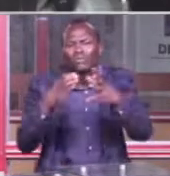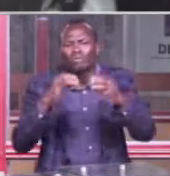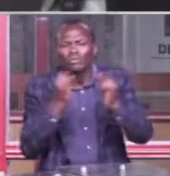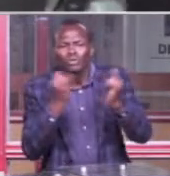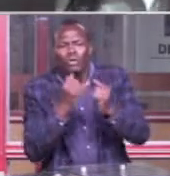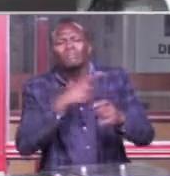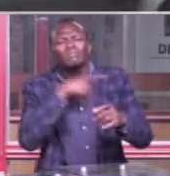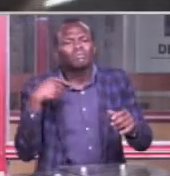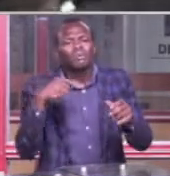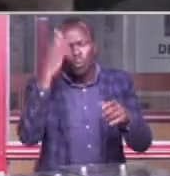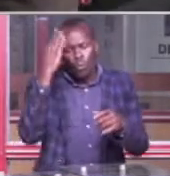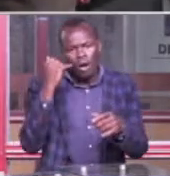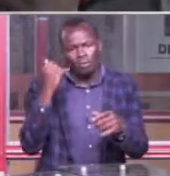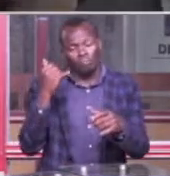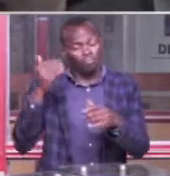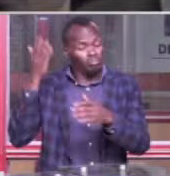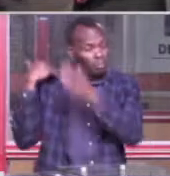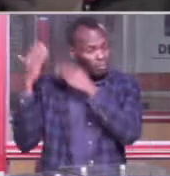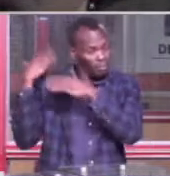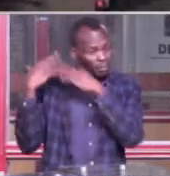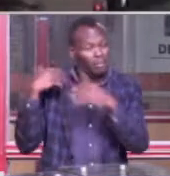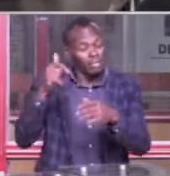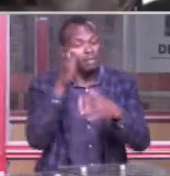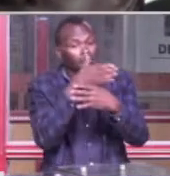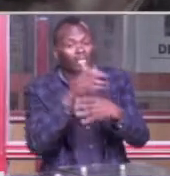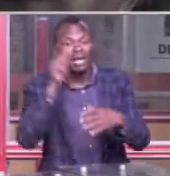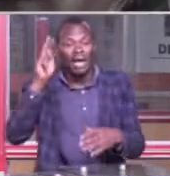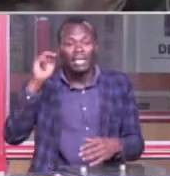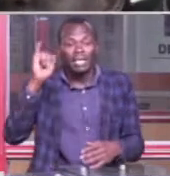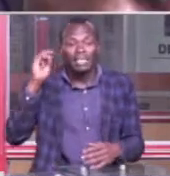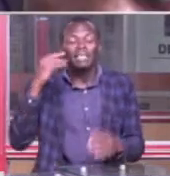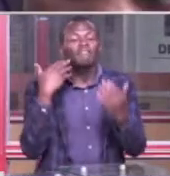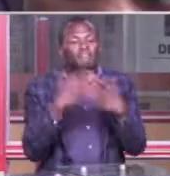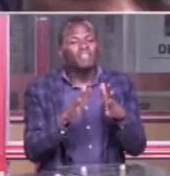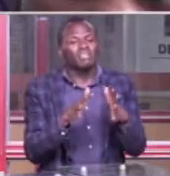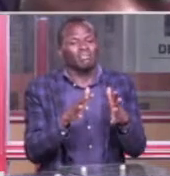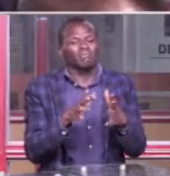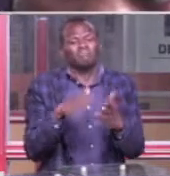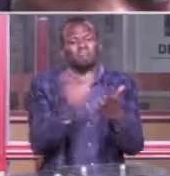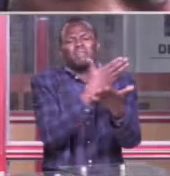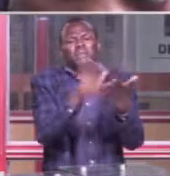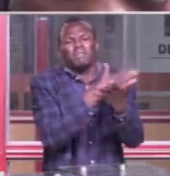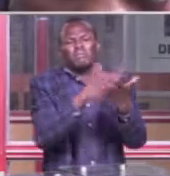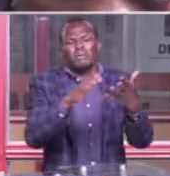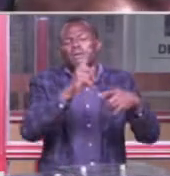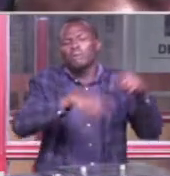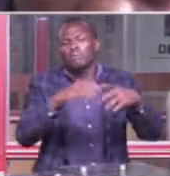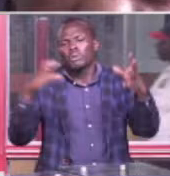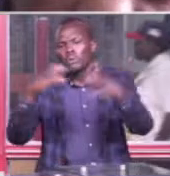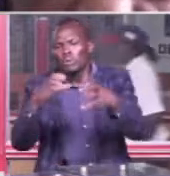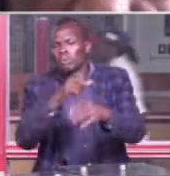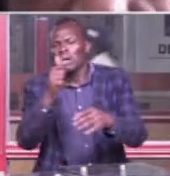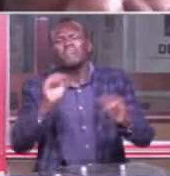bufuga nsi eno n'okubeewaanirako nga bo abali mu buyinza bwe balina amagye. Ate y'oyo mwennyini eyawagira nnyo